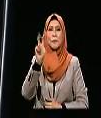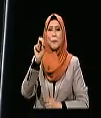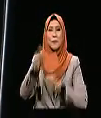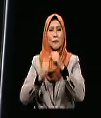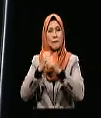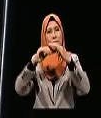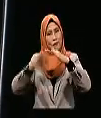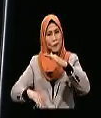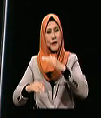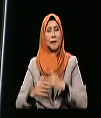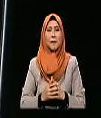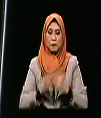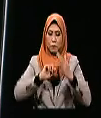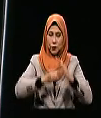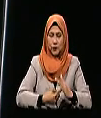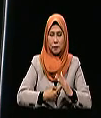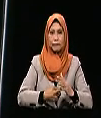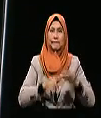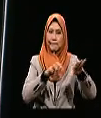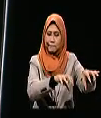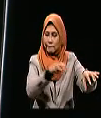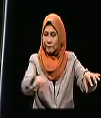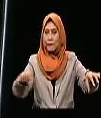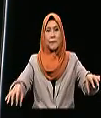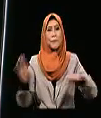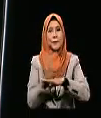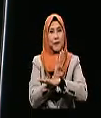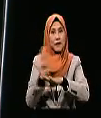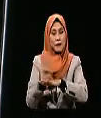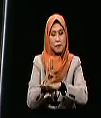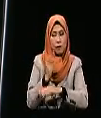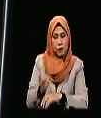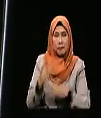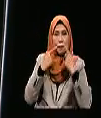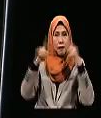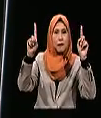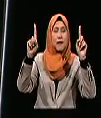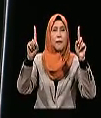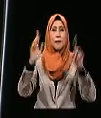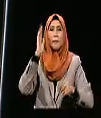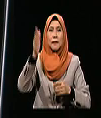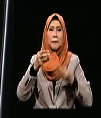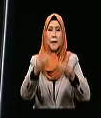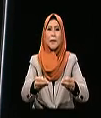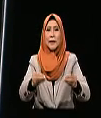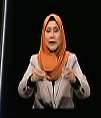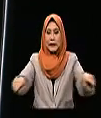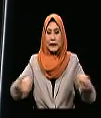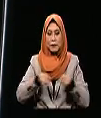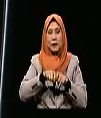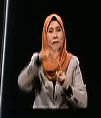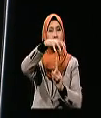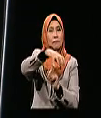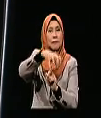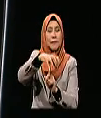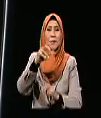bawah. Dan kita telah mulakan beberapa tempat. Kita tengok kita berjaya. Dan mereka ni akan dibagi kios. Kios yang berharga